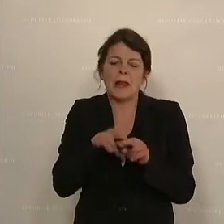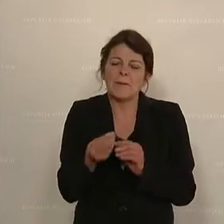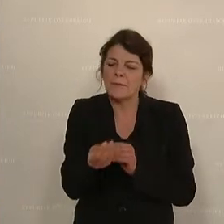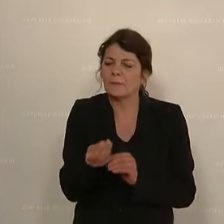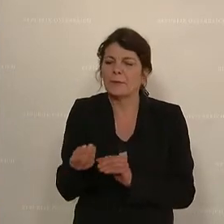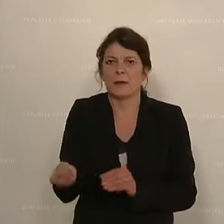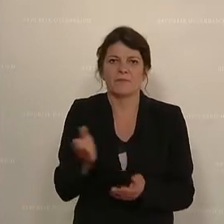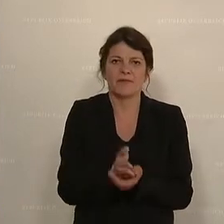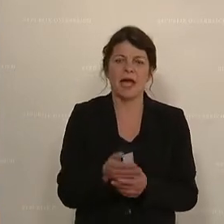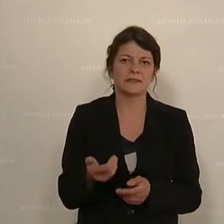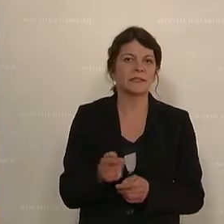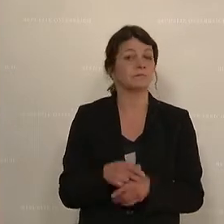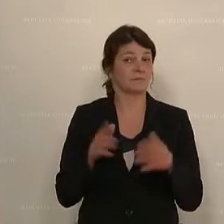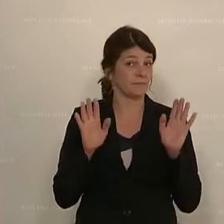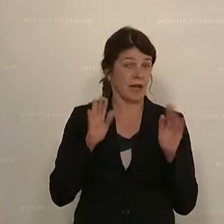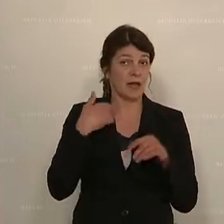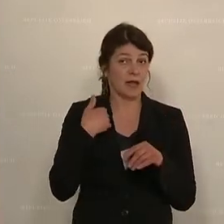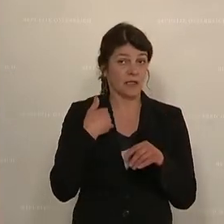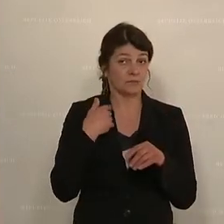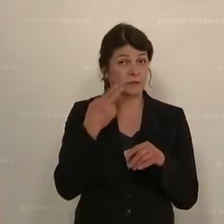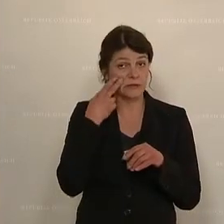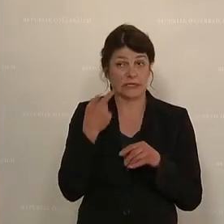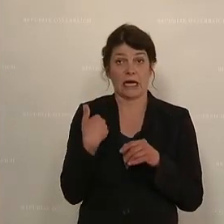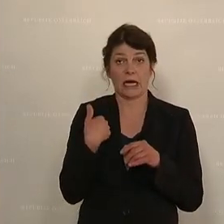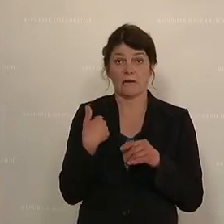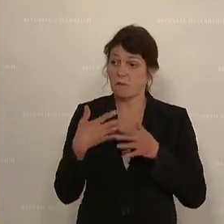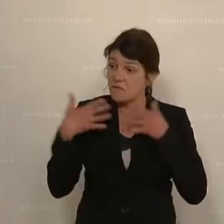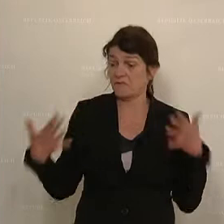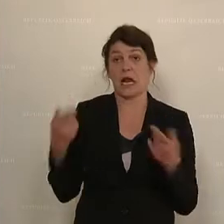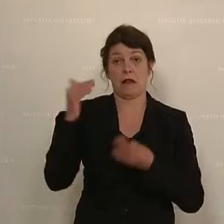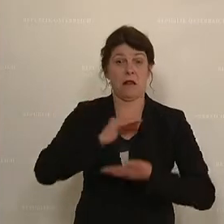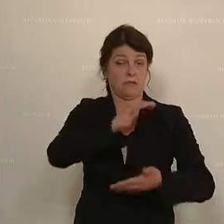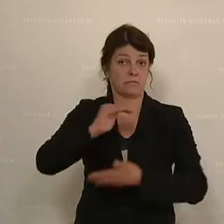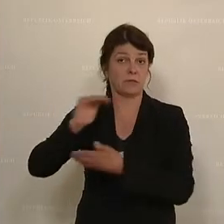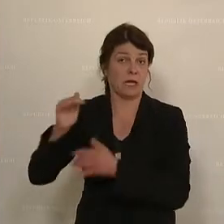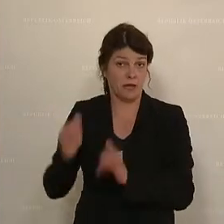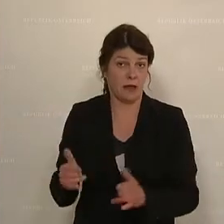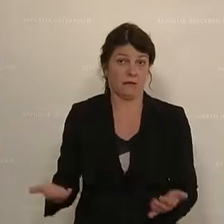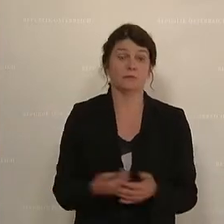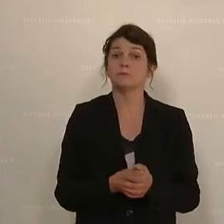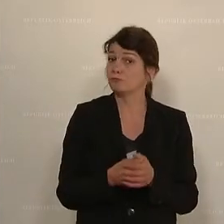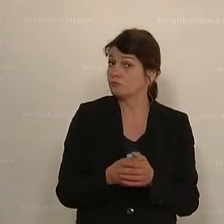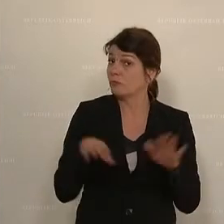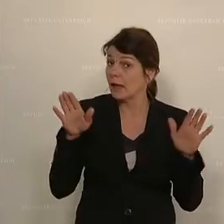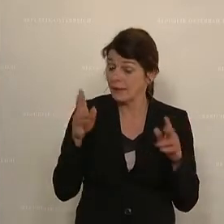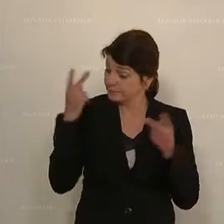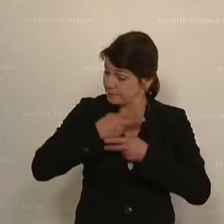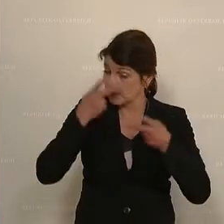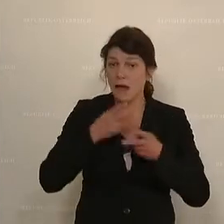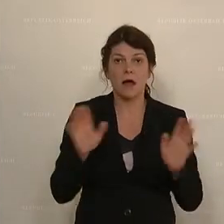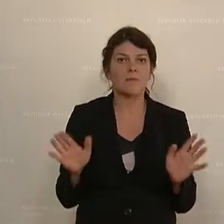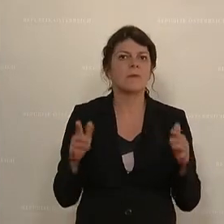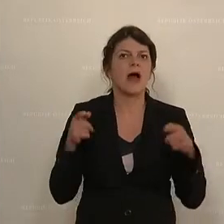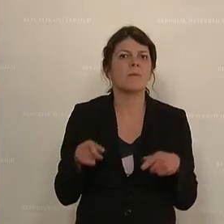Stein nennt oder Peanuts. Ich sehe da sehr große Mengen an Geldern, die hier freigemacht werden. Keine Frage.